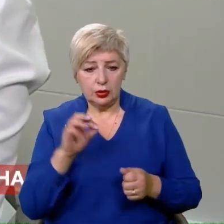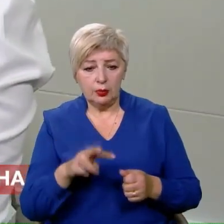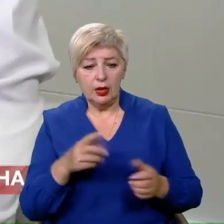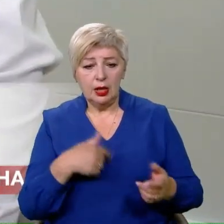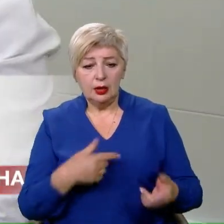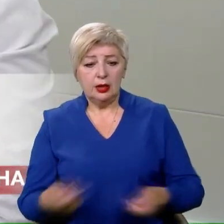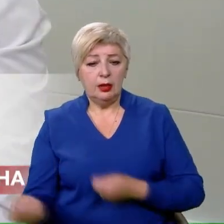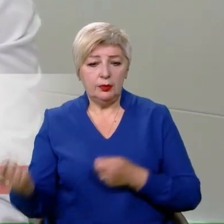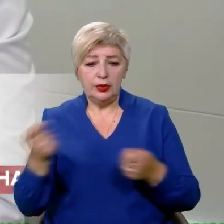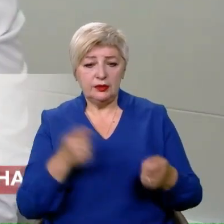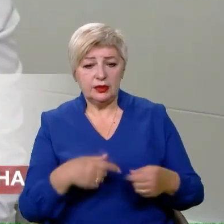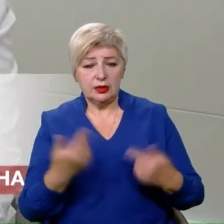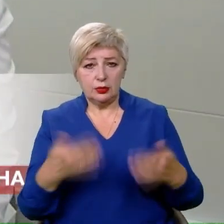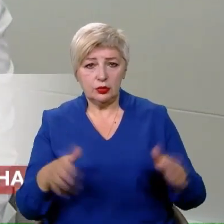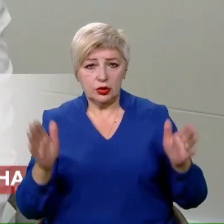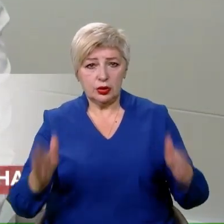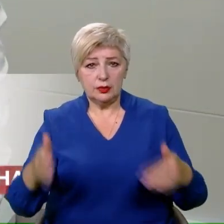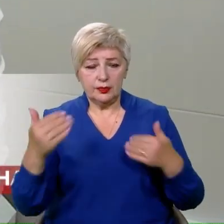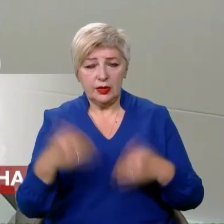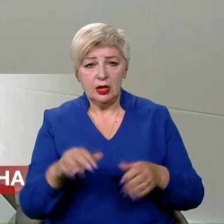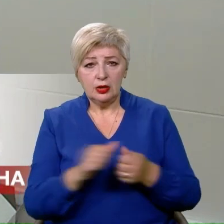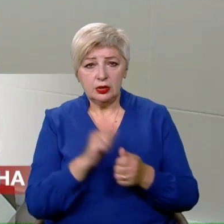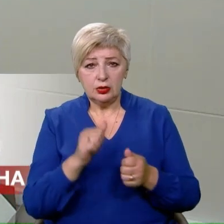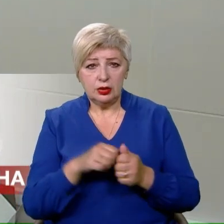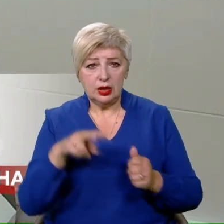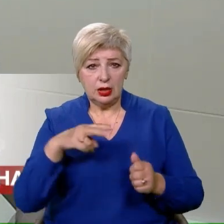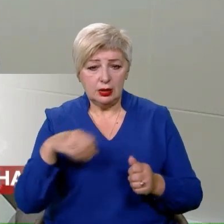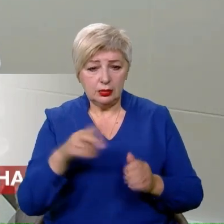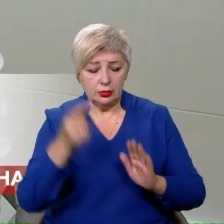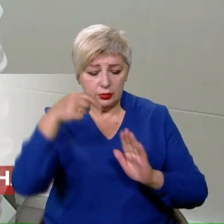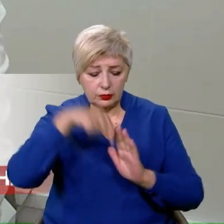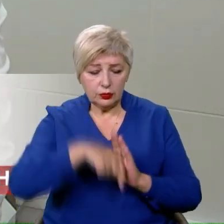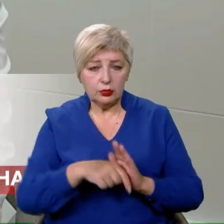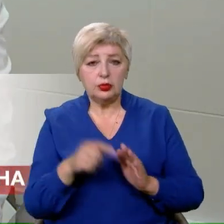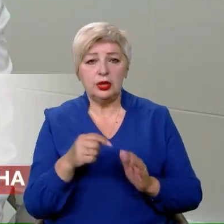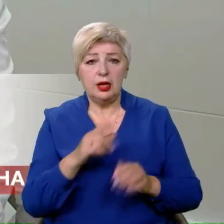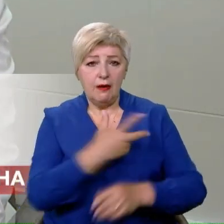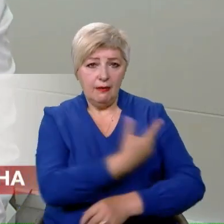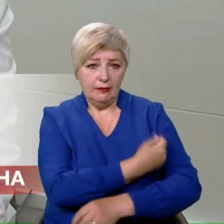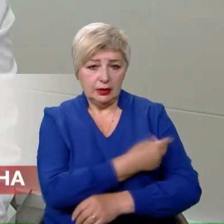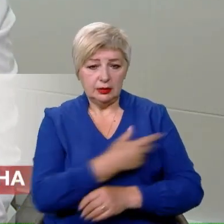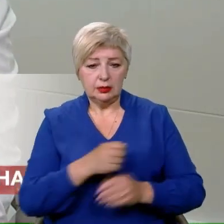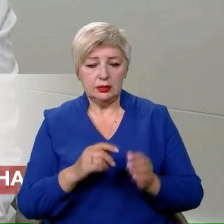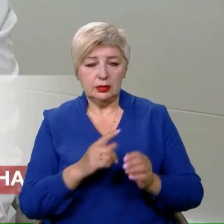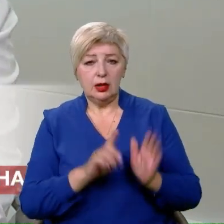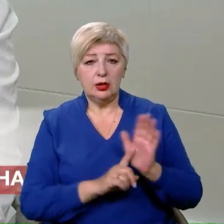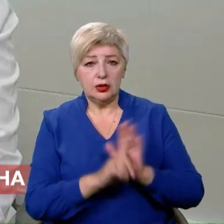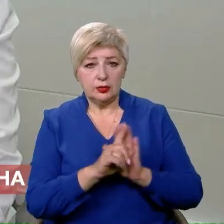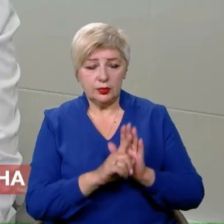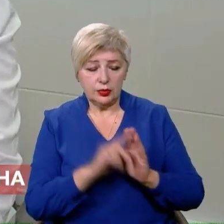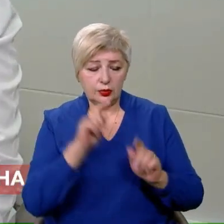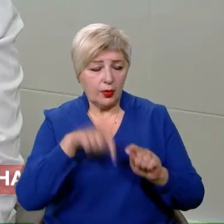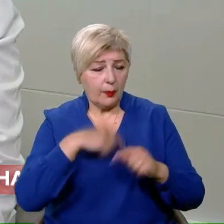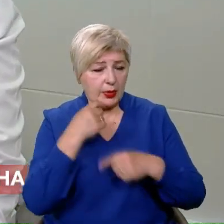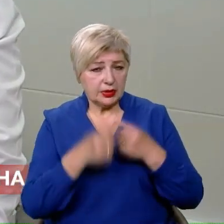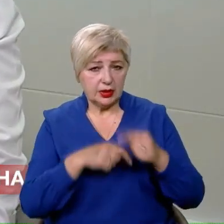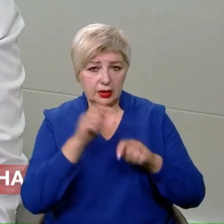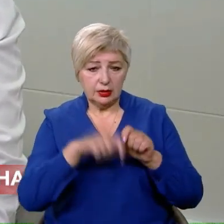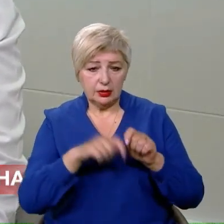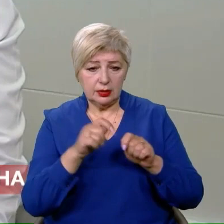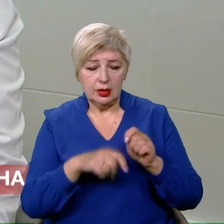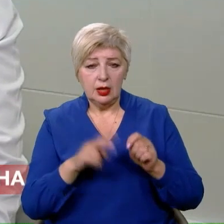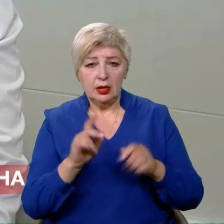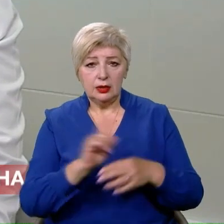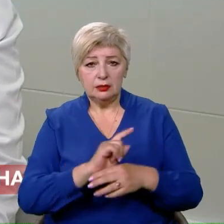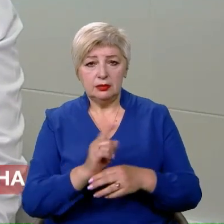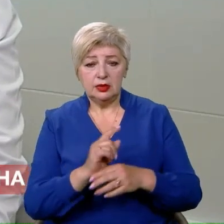уже контейнер с сухим льдом, внутри которого находится вакцина. Температура постоянно мониторится с помощью датчика,